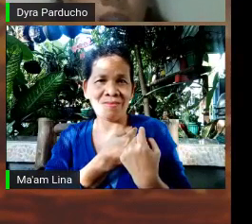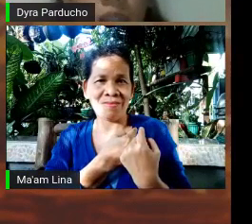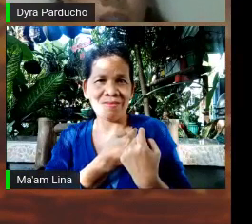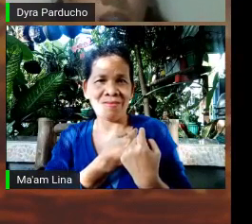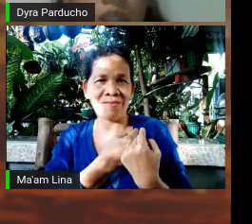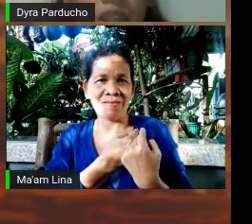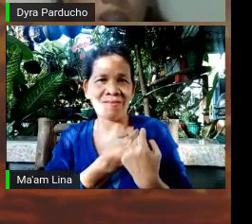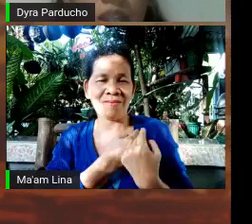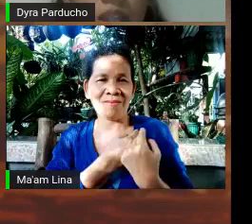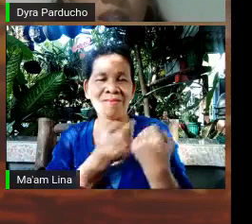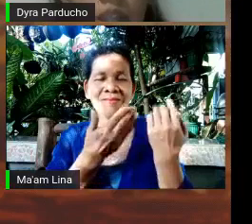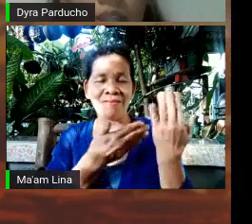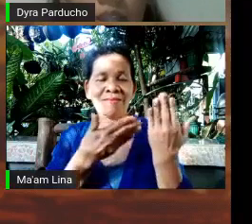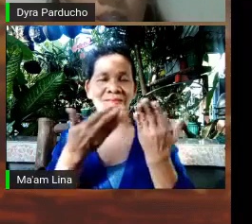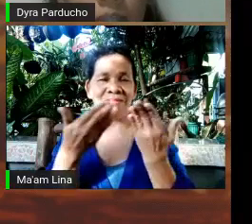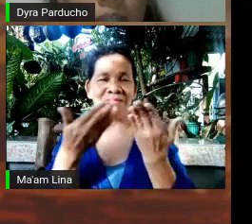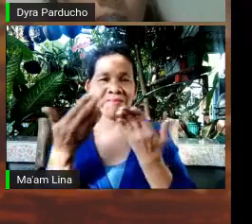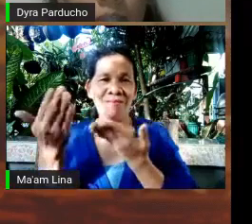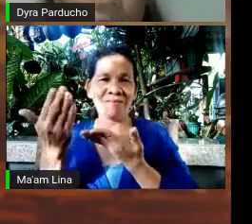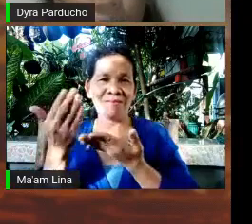nagdala.